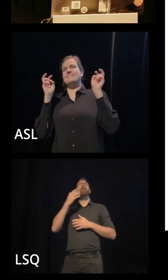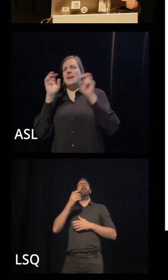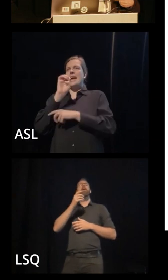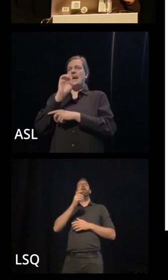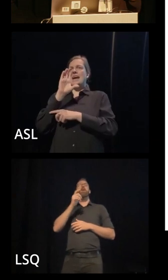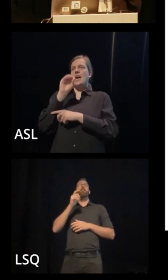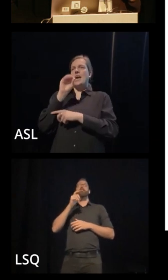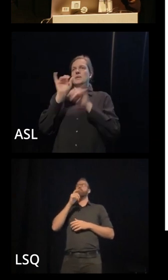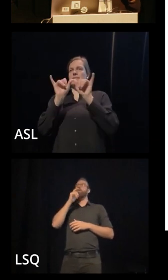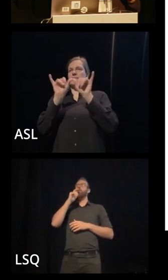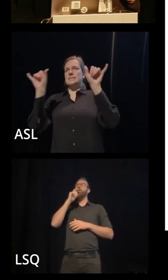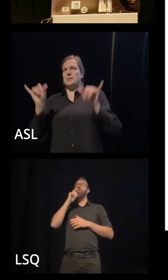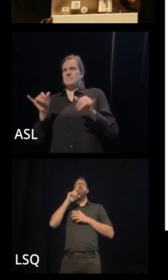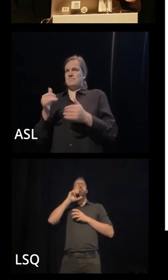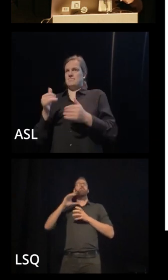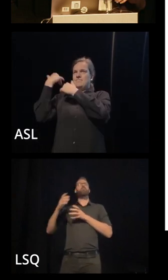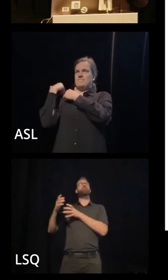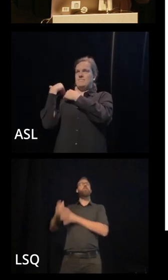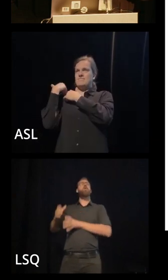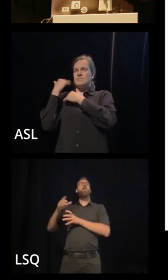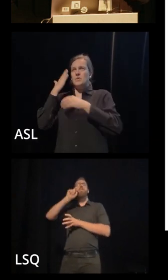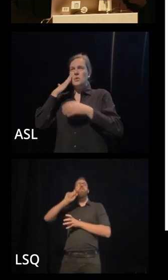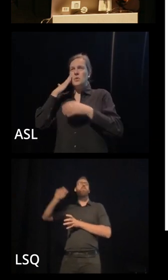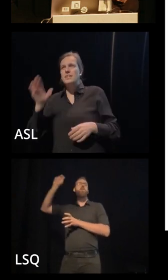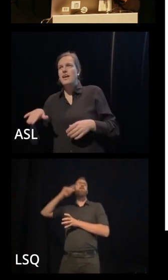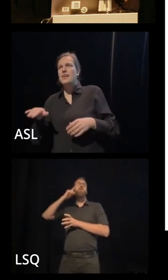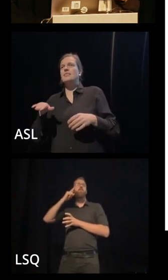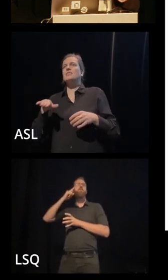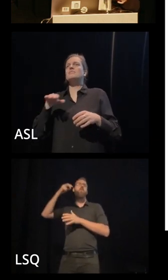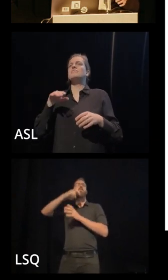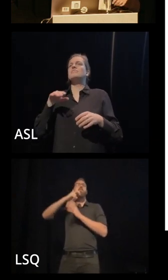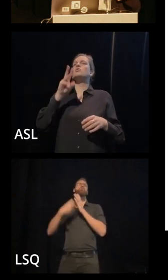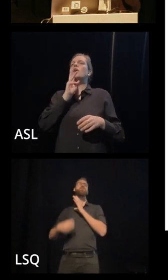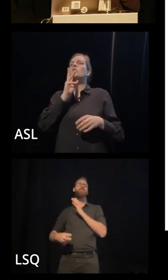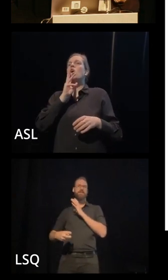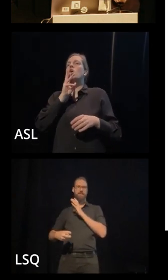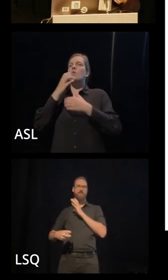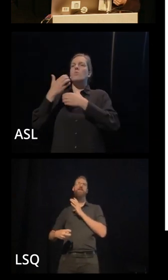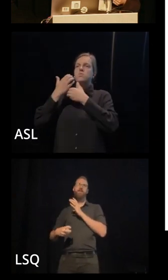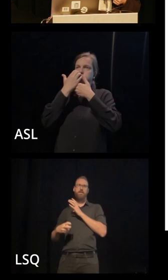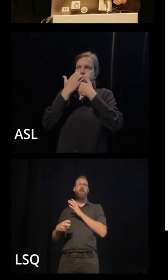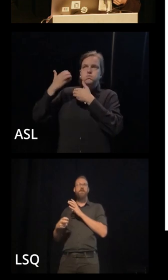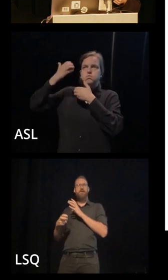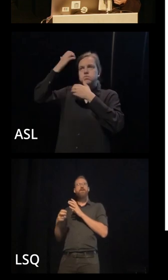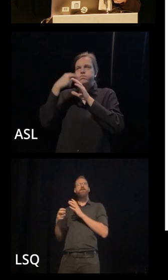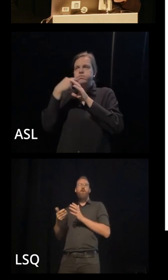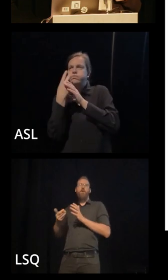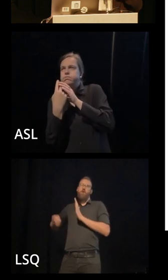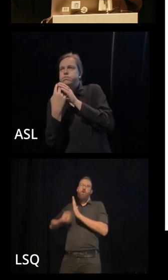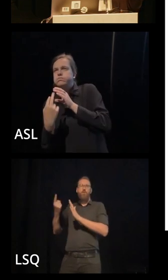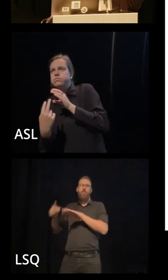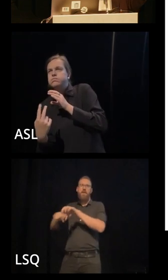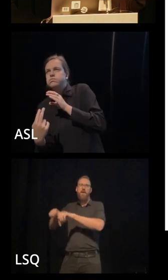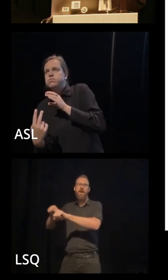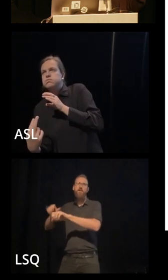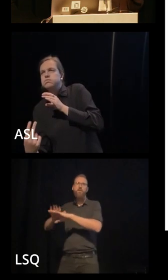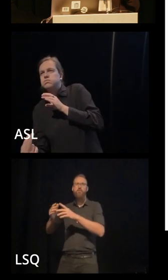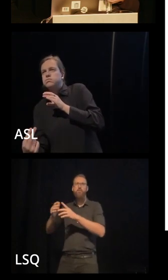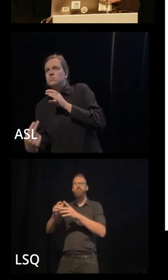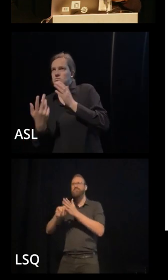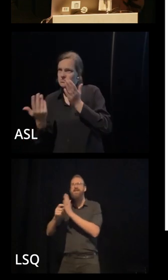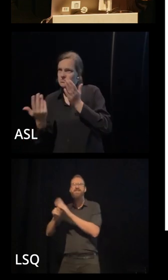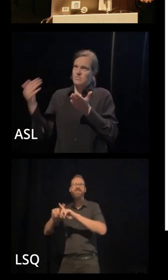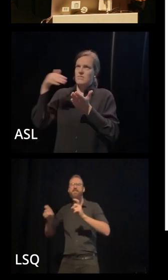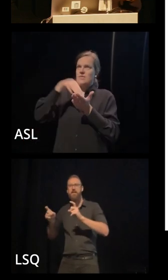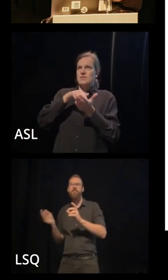pour réutiliser de l'aluminium à sa conception. Donc, cette pensée-là est également un message qui est